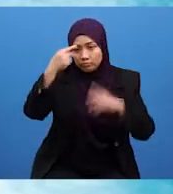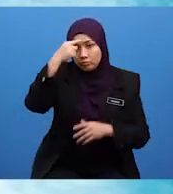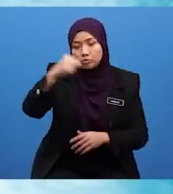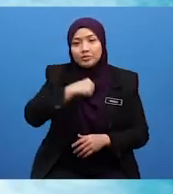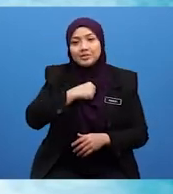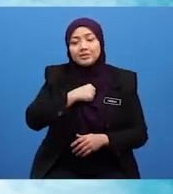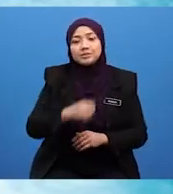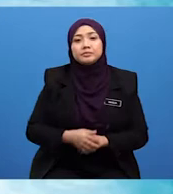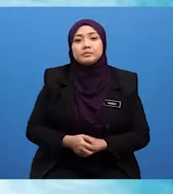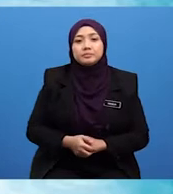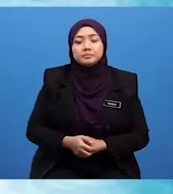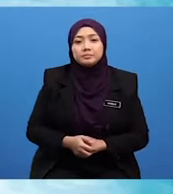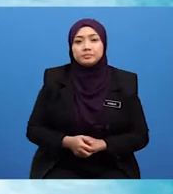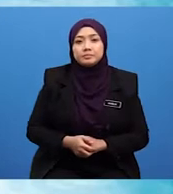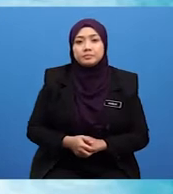untuk diri sendiri.